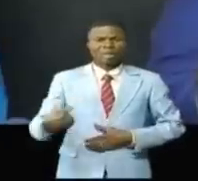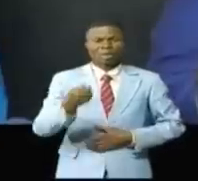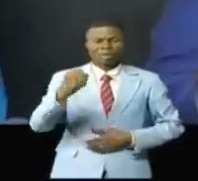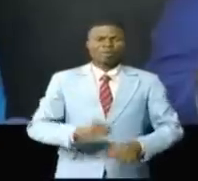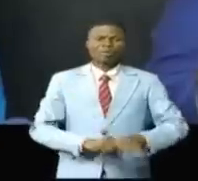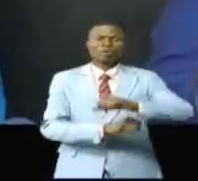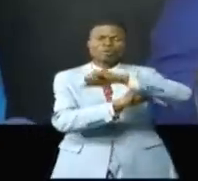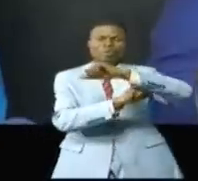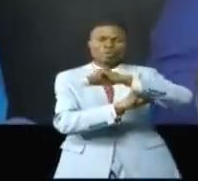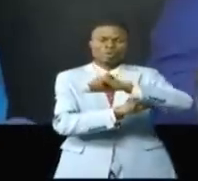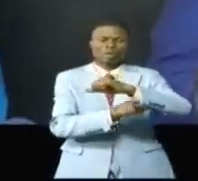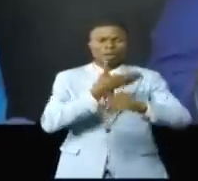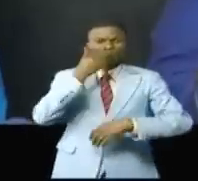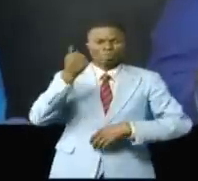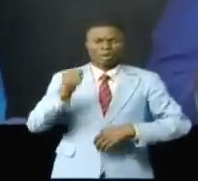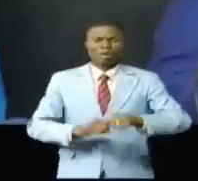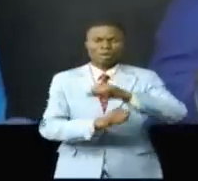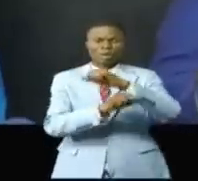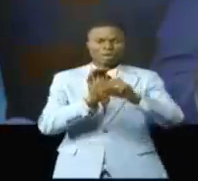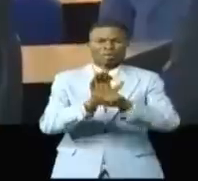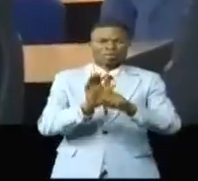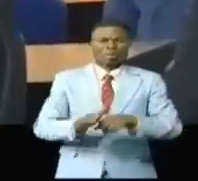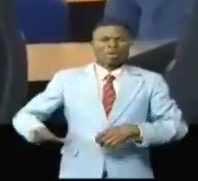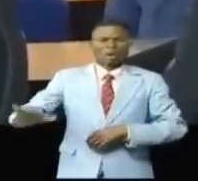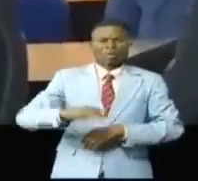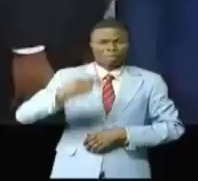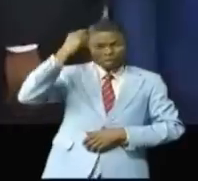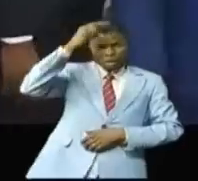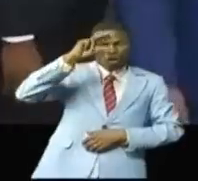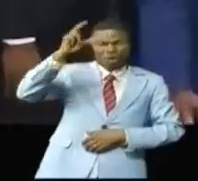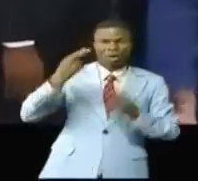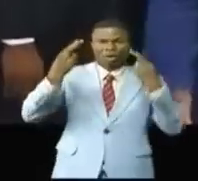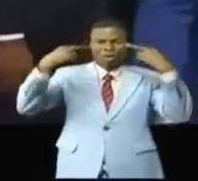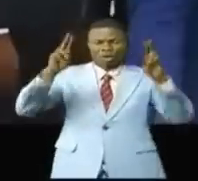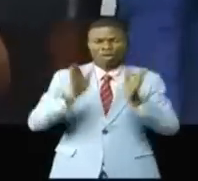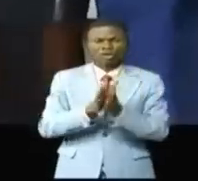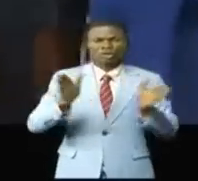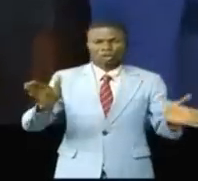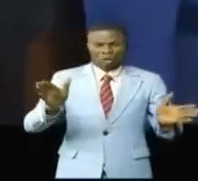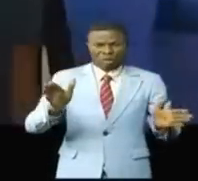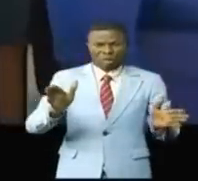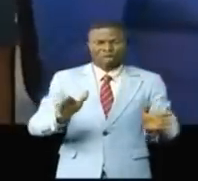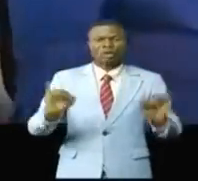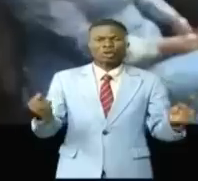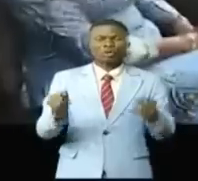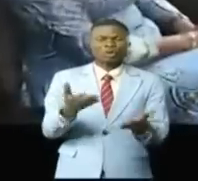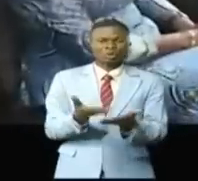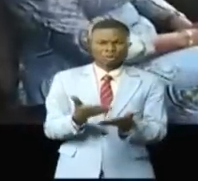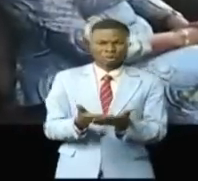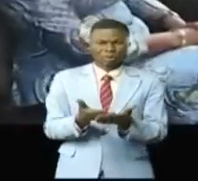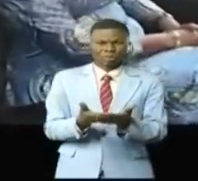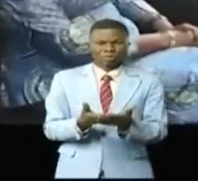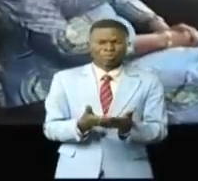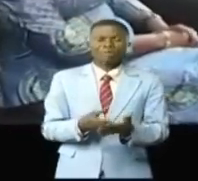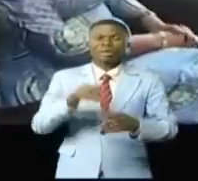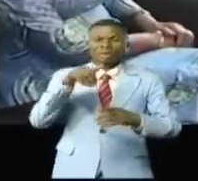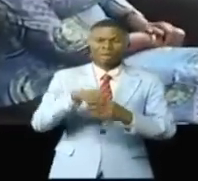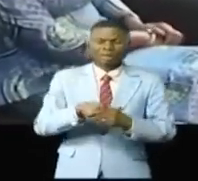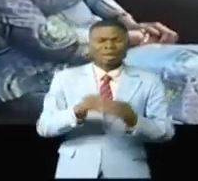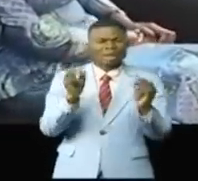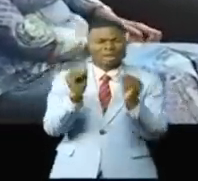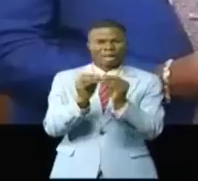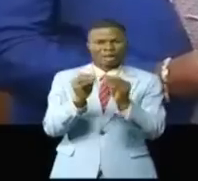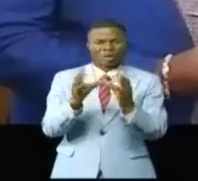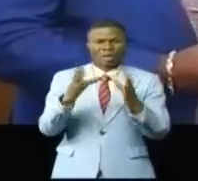l'accompagnement, mieux le soutien de la Côte d'Ivoire pour la réussite totale de ce jeu. Ce, à l'issue de la rencontre